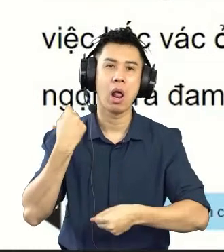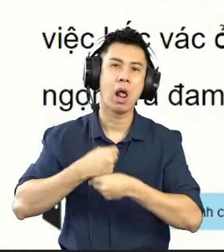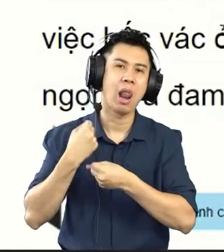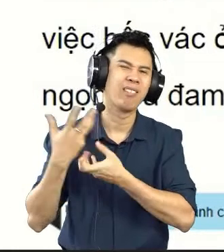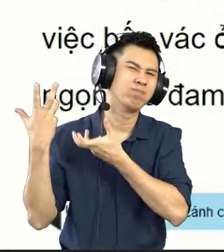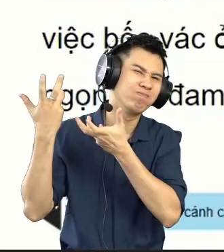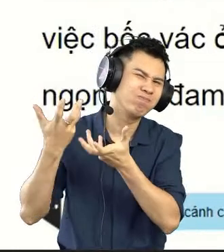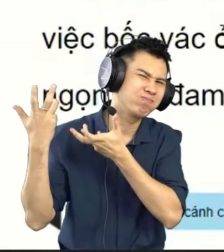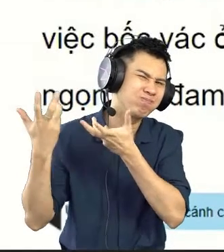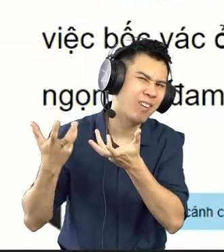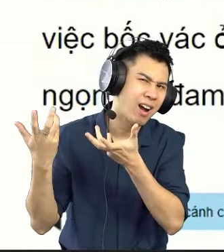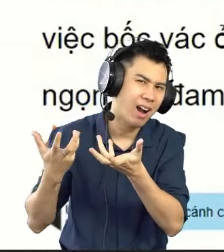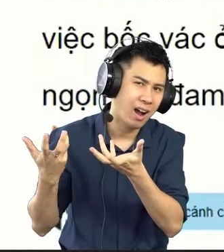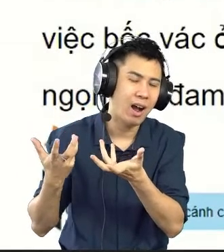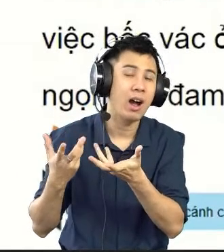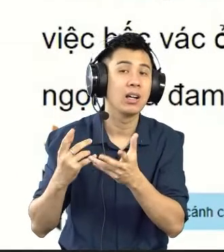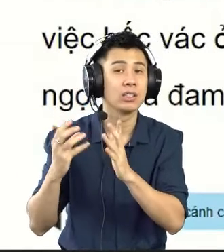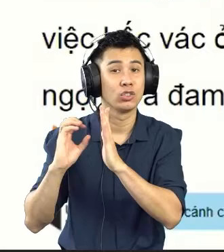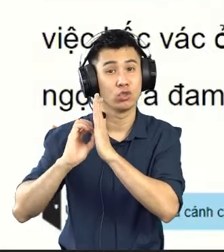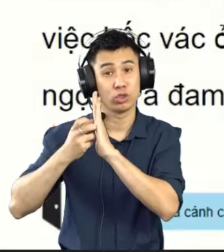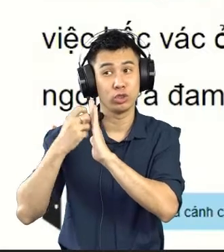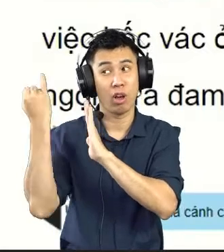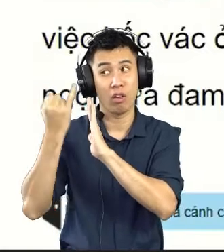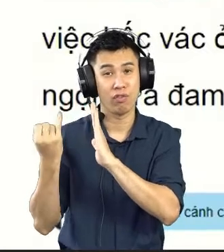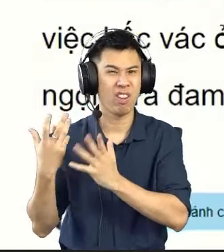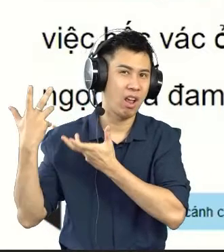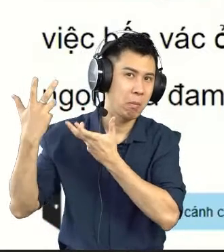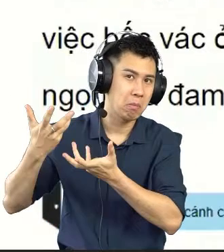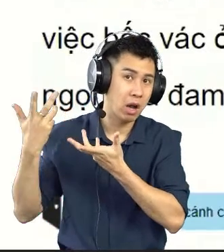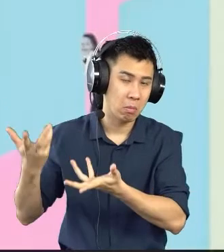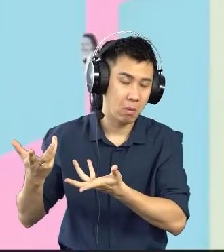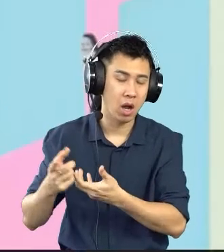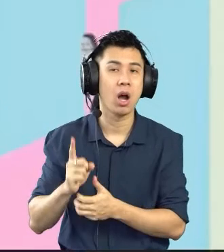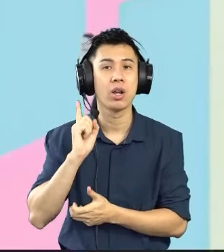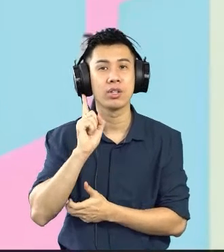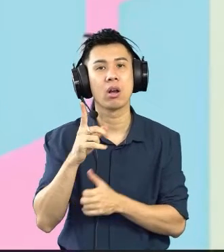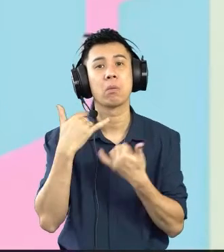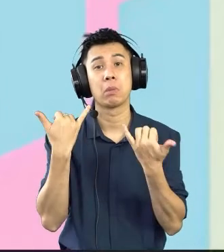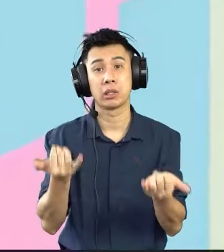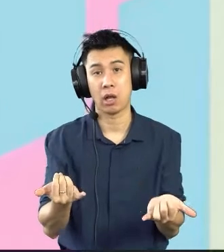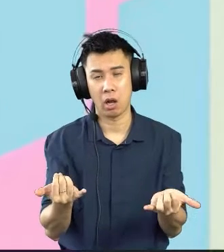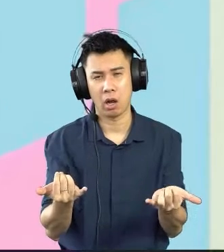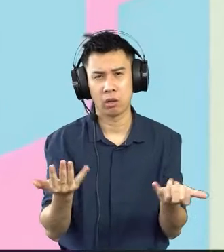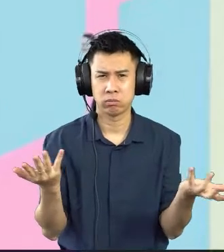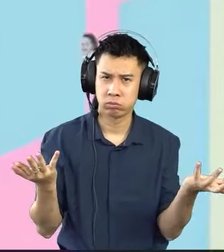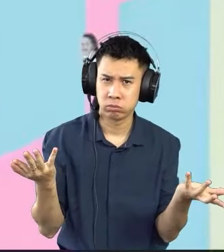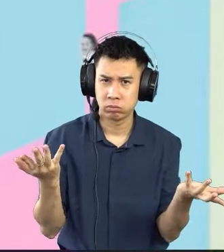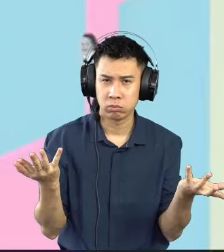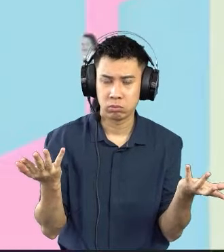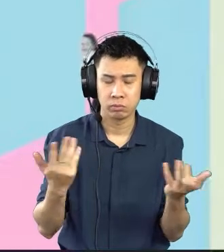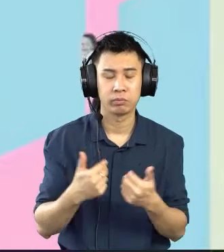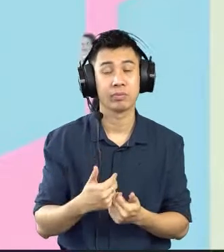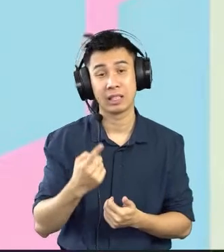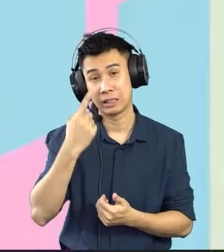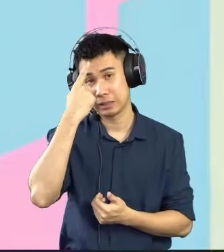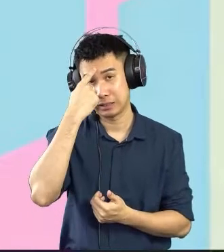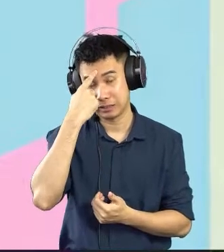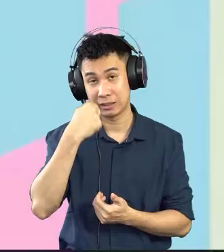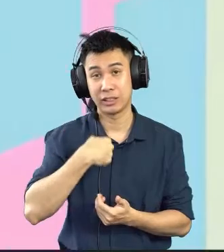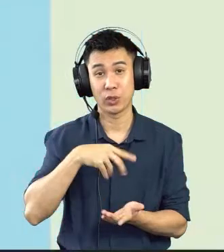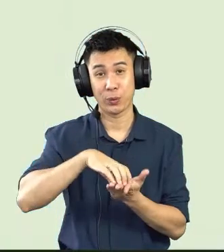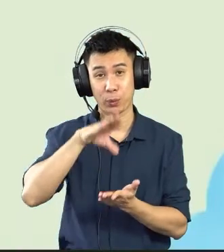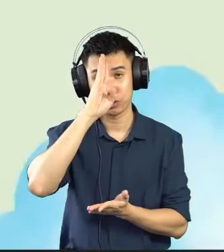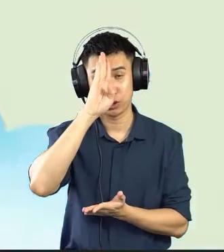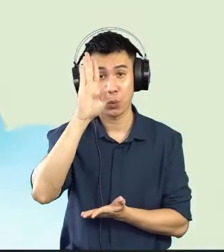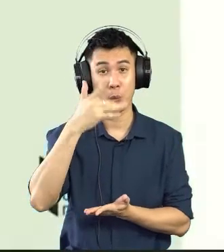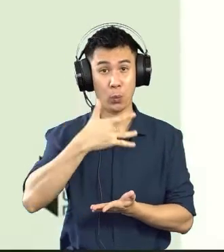vác ở xưởng vẽ và để tiếp tục nuôi dưỡng ngọn lửa đam mê nghệ thuật trong mình. Nhưng tuy nhiên bây giờ thì Hear Us Now tin rằng mình đã có thể giúp đỡ được những